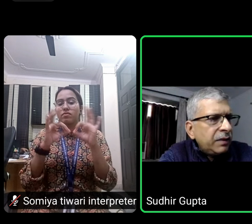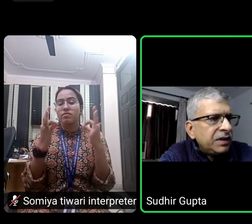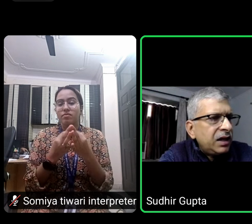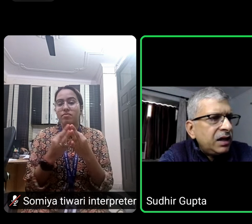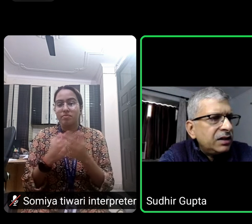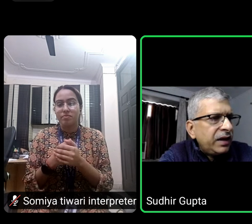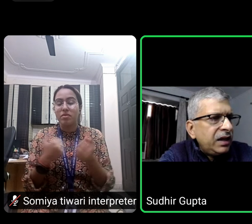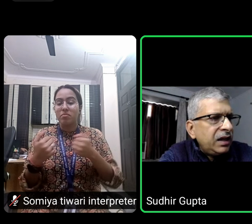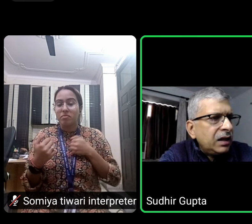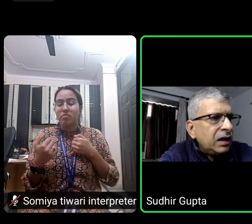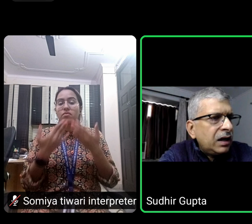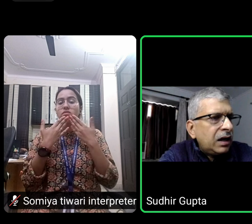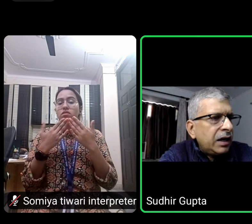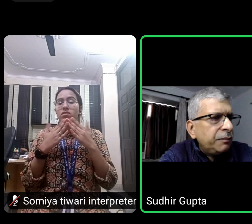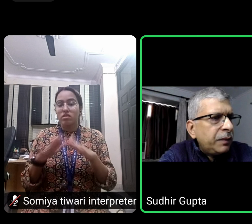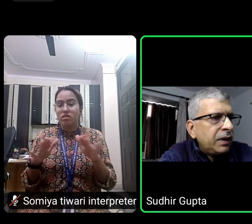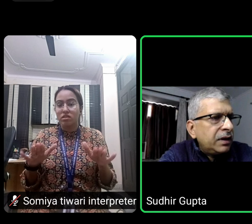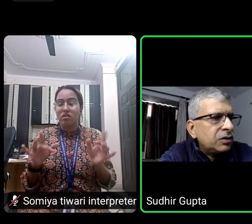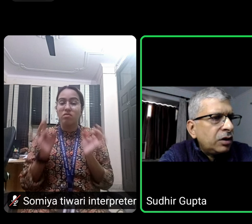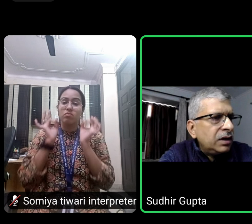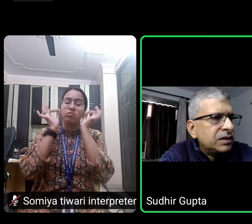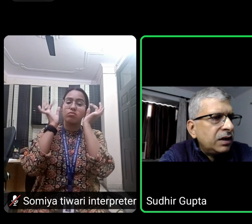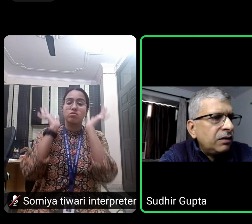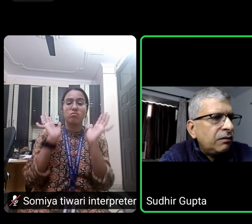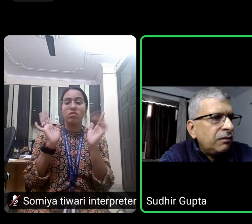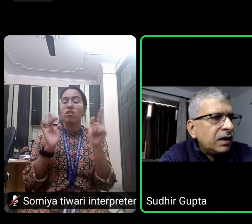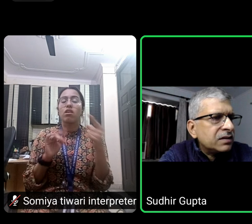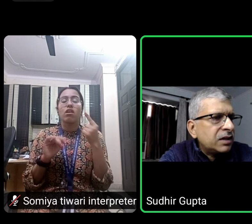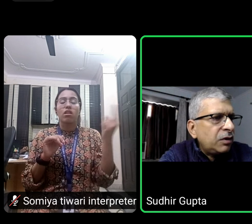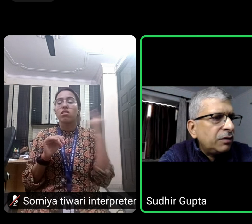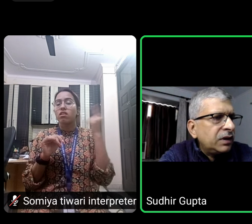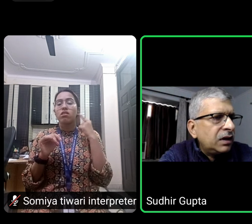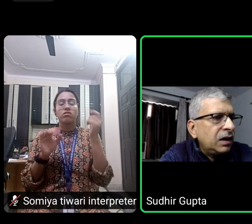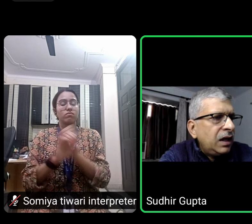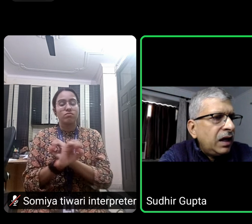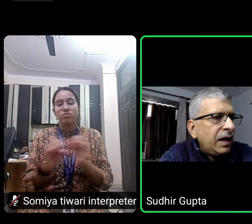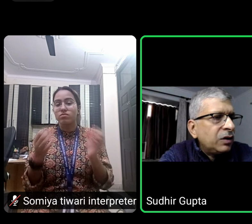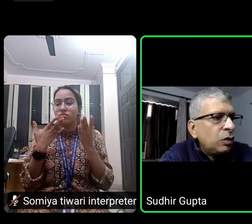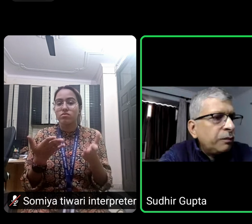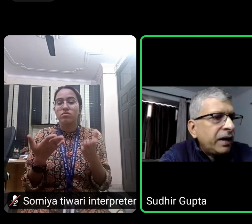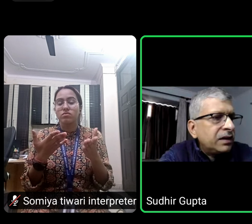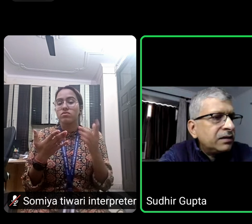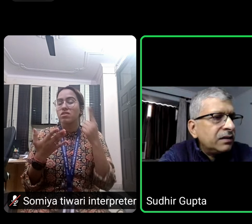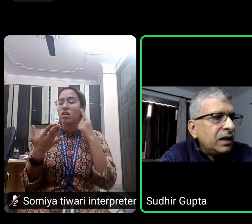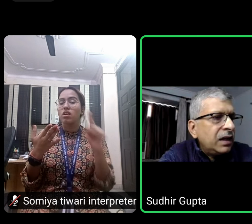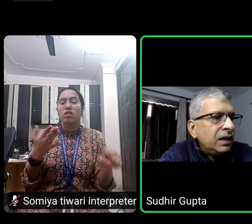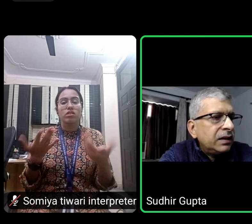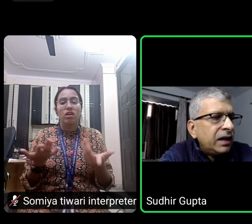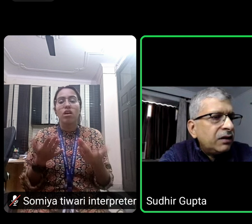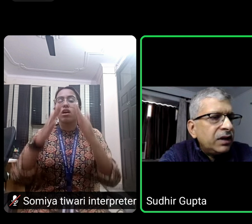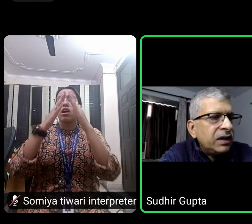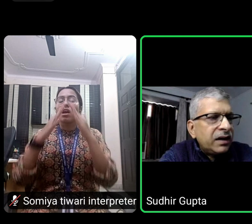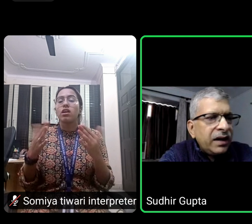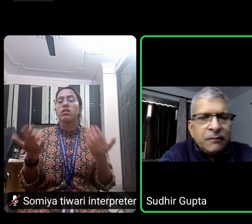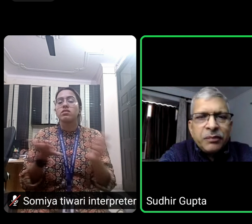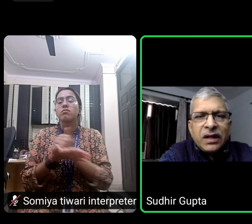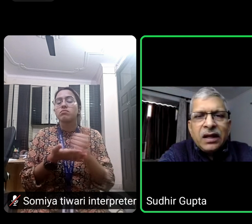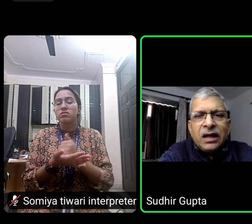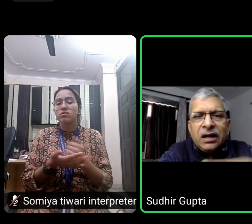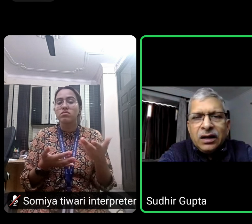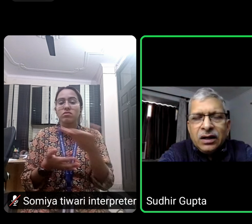दैट माय चाइल्ड इज वेरी हाइपर, डज नॉट लिसन, व्हाट आर सम ऑफ द एट होम प्रैक्टिसेस दैट वी कैन